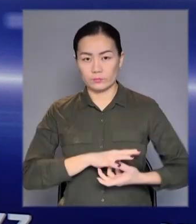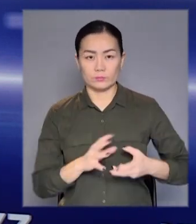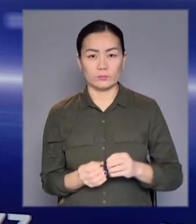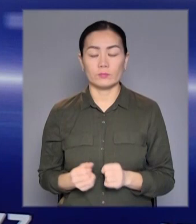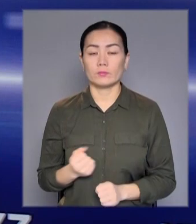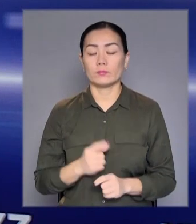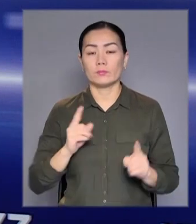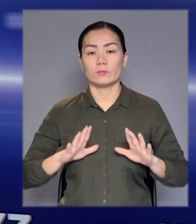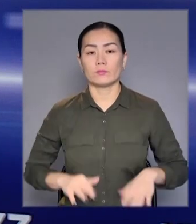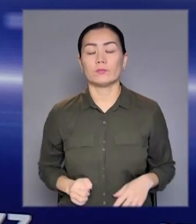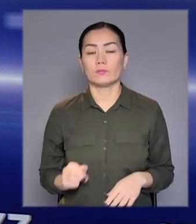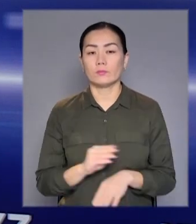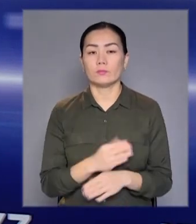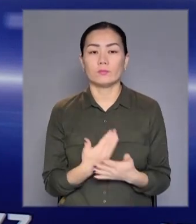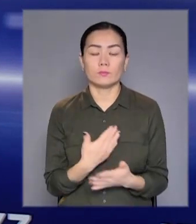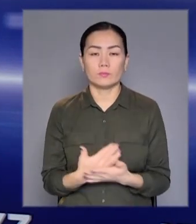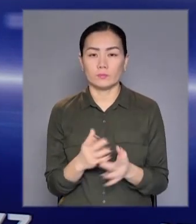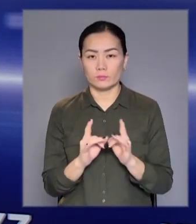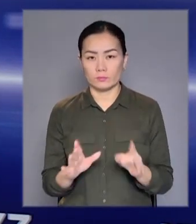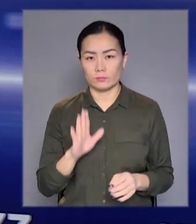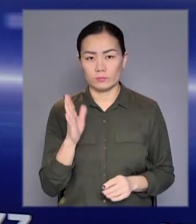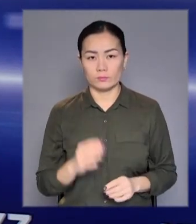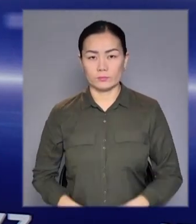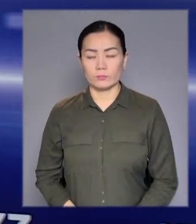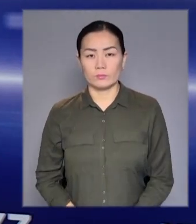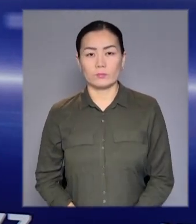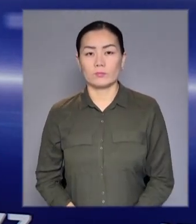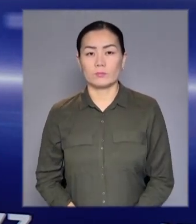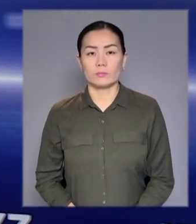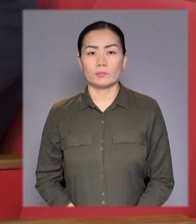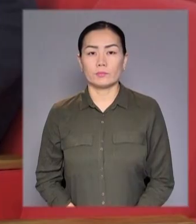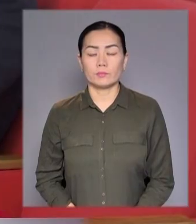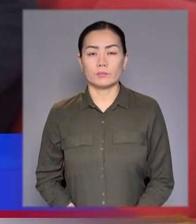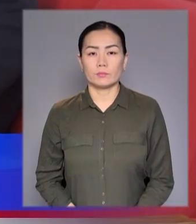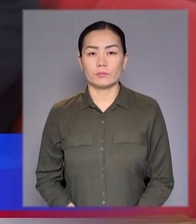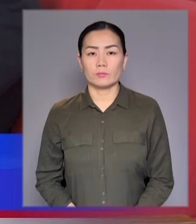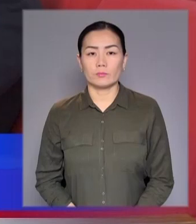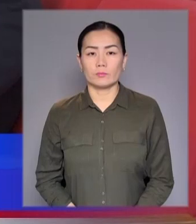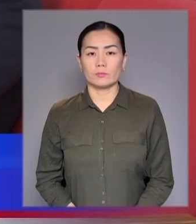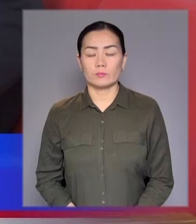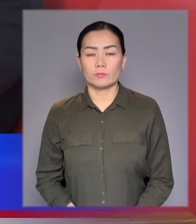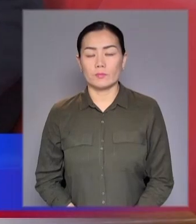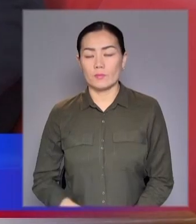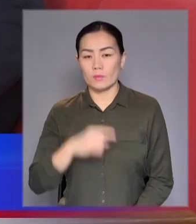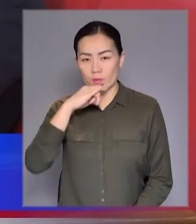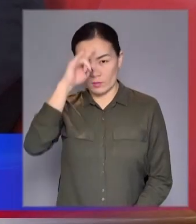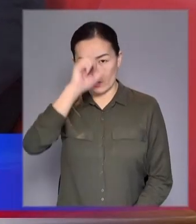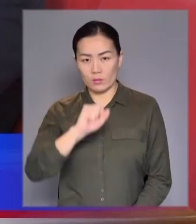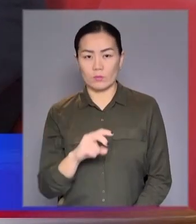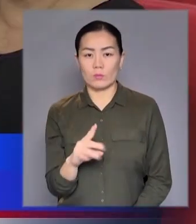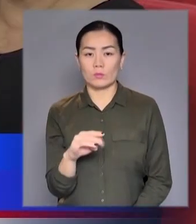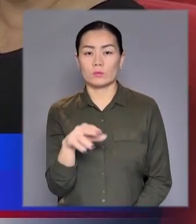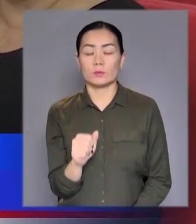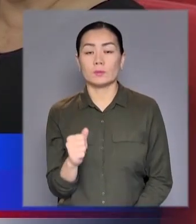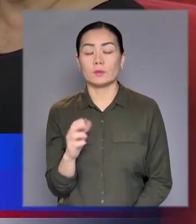қорытынды ғылыми кеңесінде тағы қандай тың деректер айтылды, толығырақ келесі сюжетте. Батыс Қазақстандағы Алтын Орда